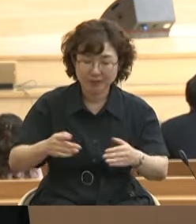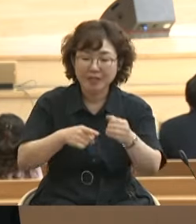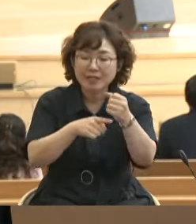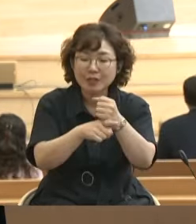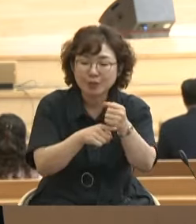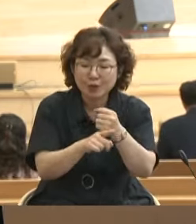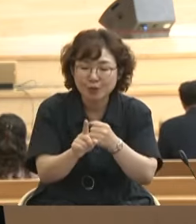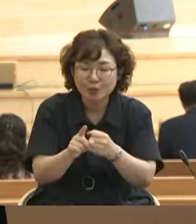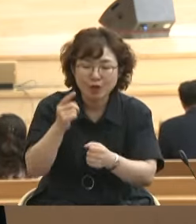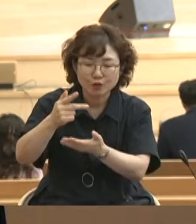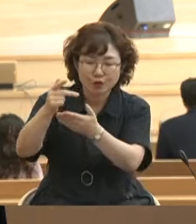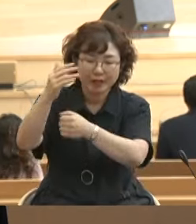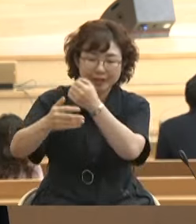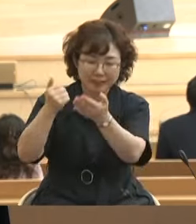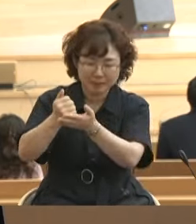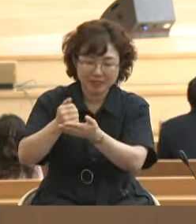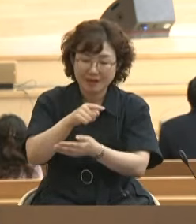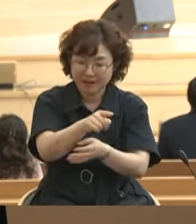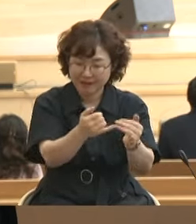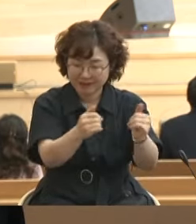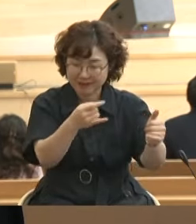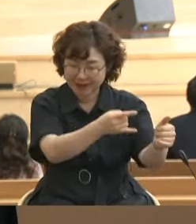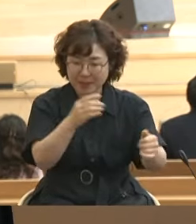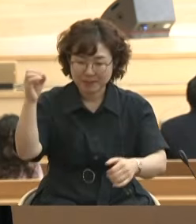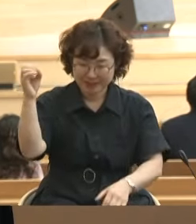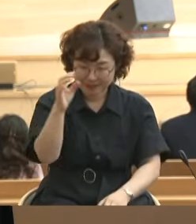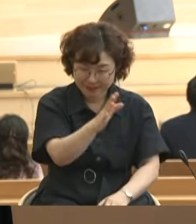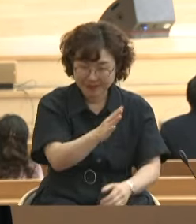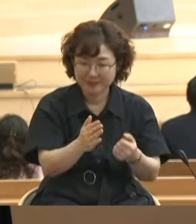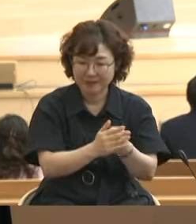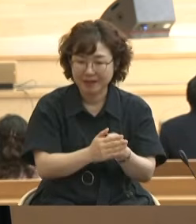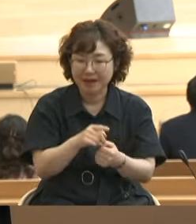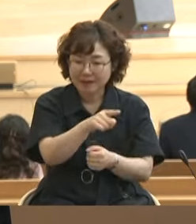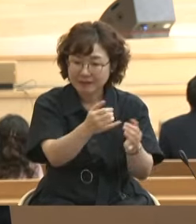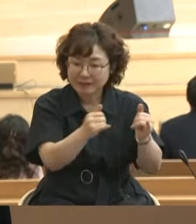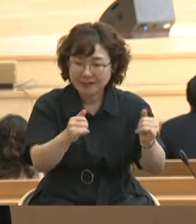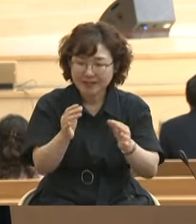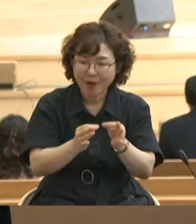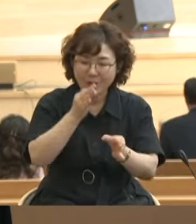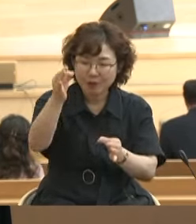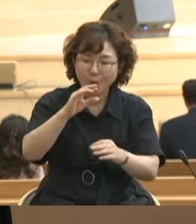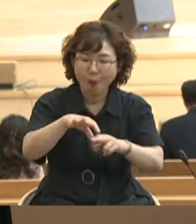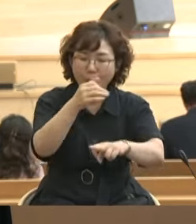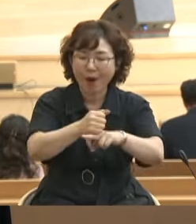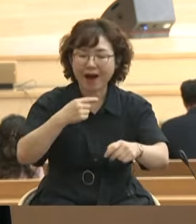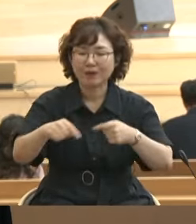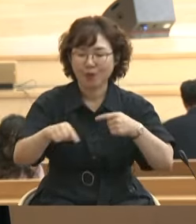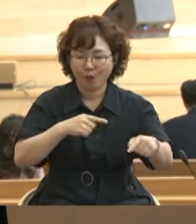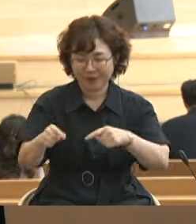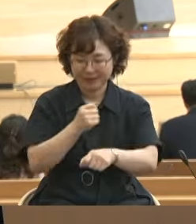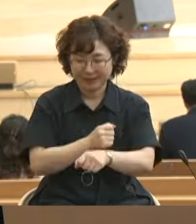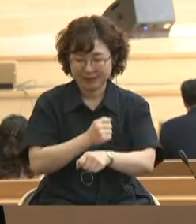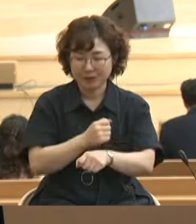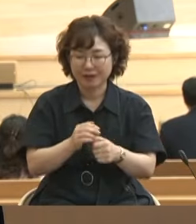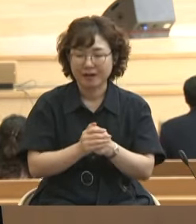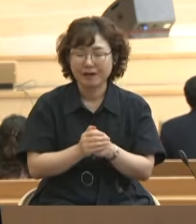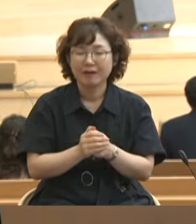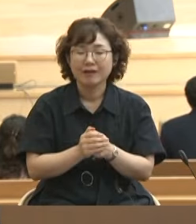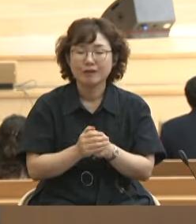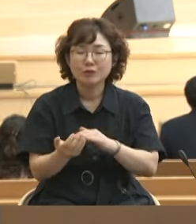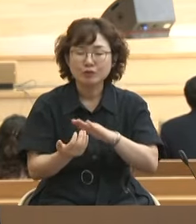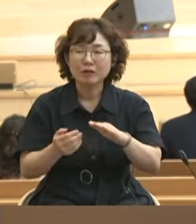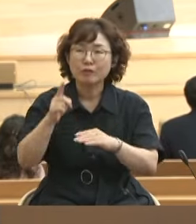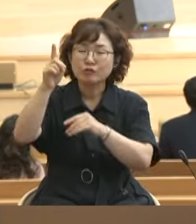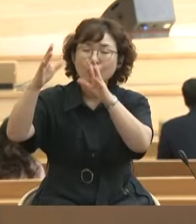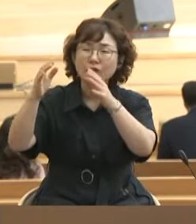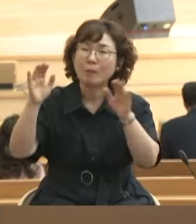쓸데없으니 이는 주 하나님이 그들에게 비치심이라. 그들이 세세토록 왕노릇 하리로다. 분명히 조금 전에 왜 천국에는